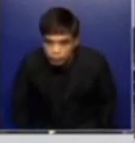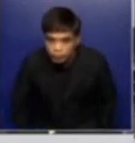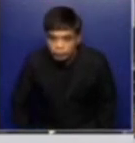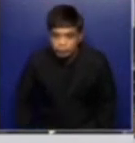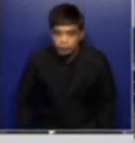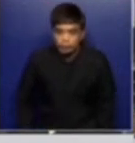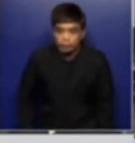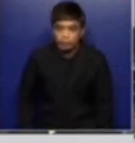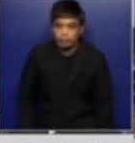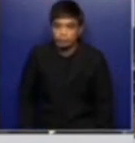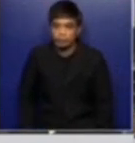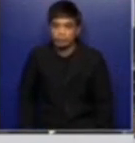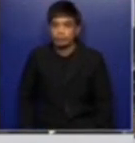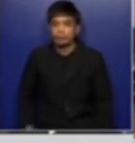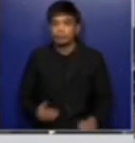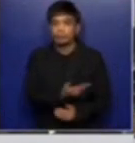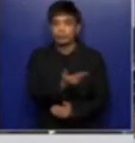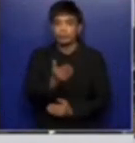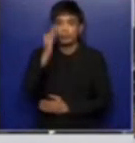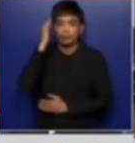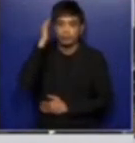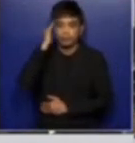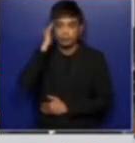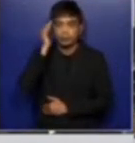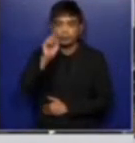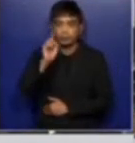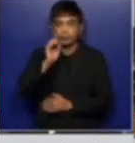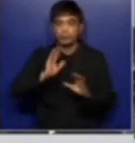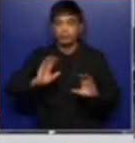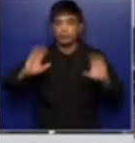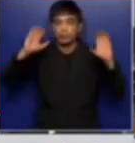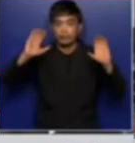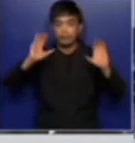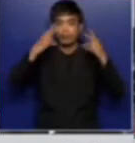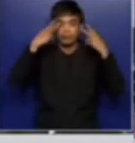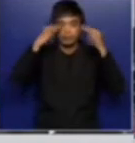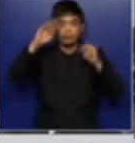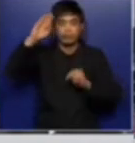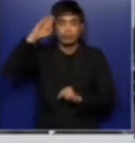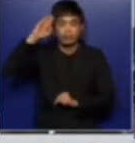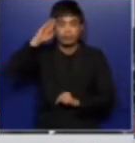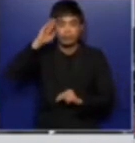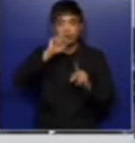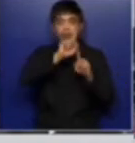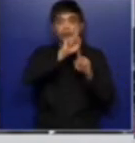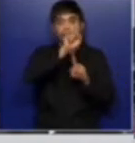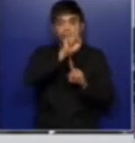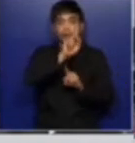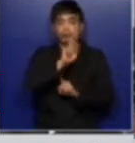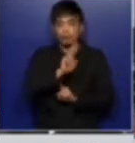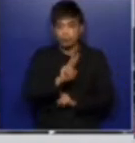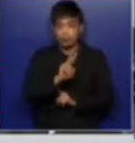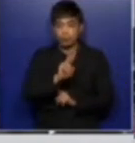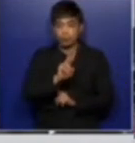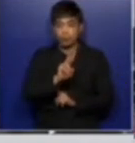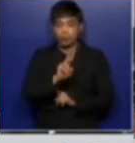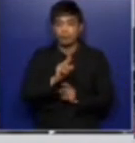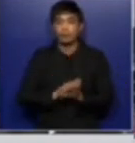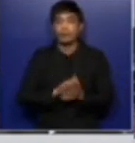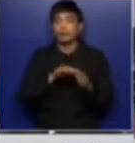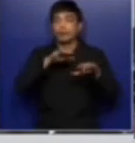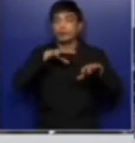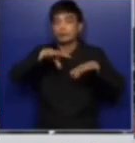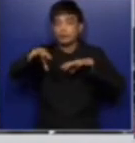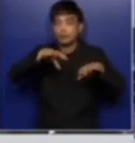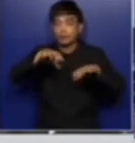ป็นที่ทราบกันดีว่ารัฐบาลท่านพลเอกประยุทธ์1และ2บริหารประเท